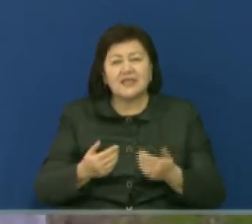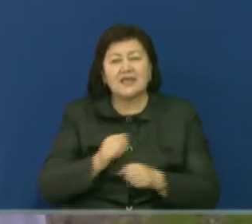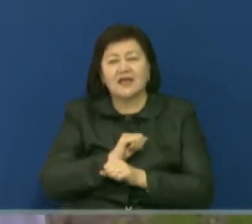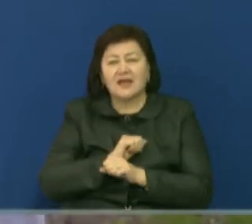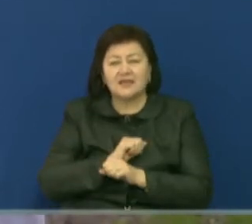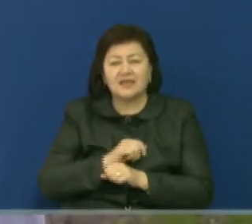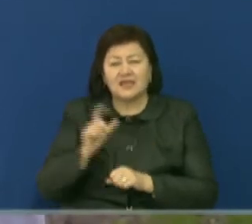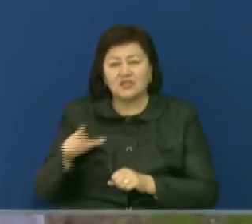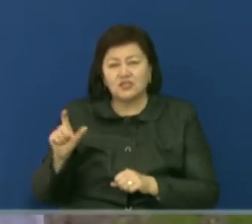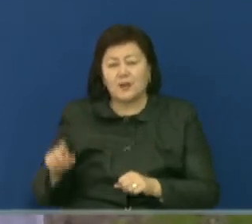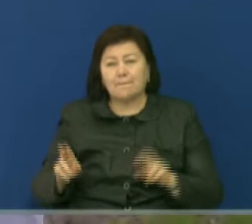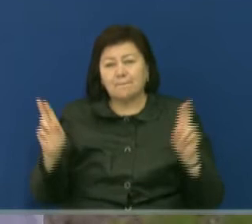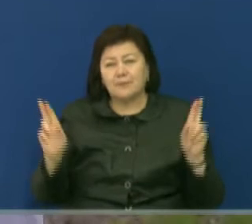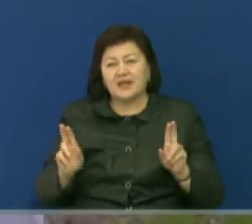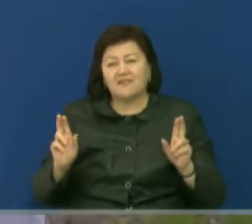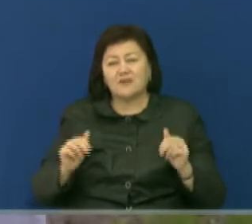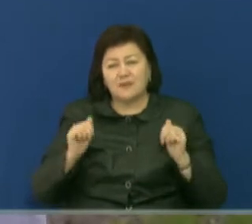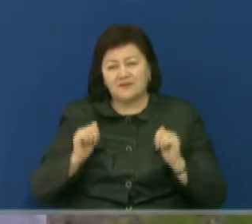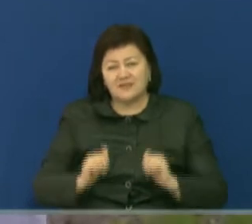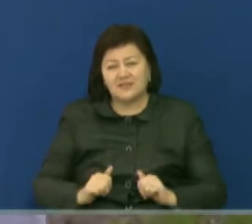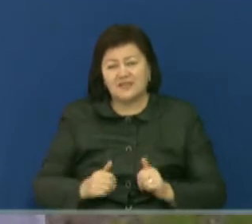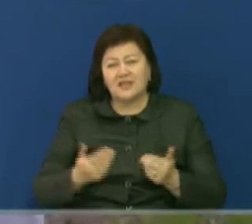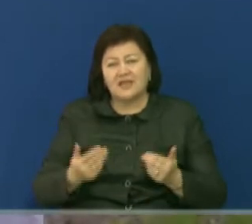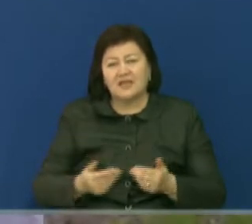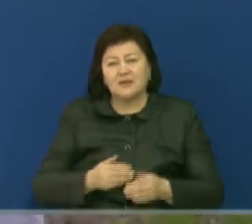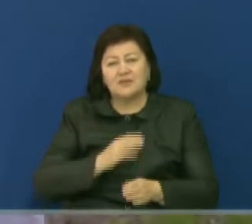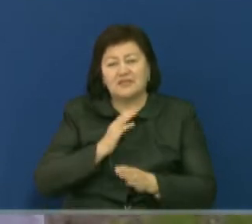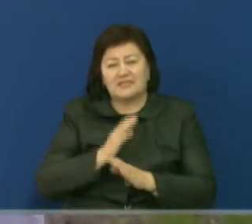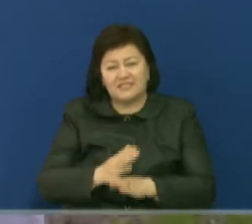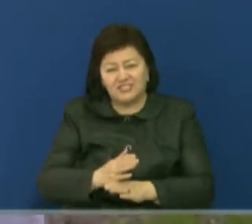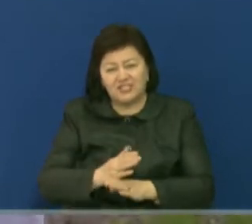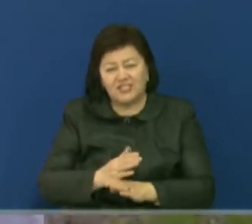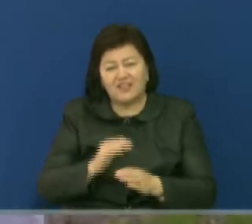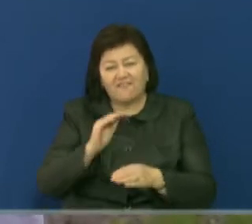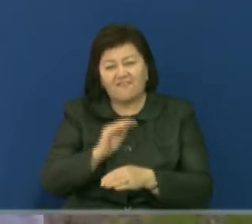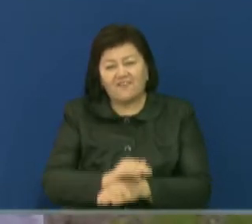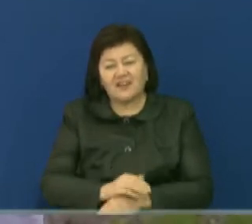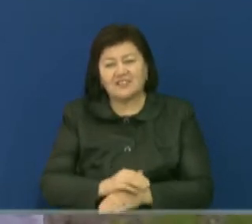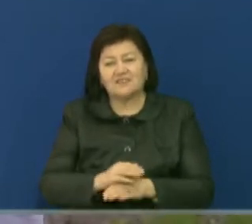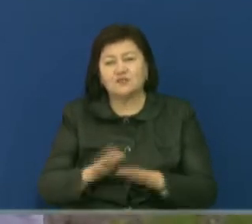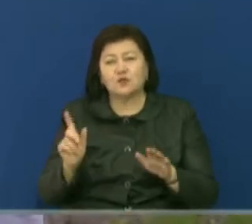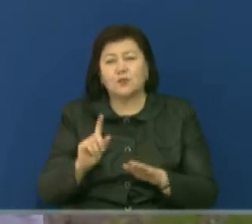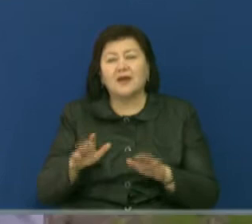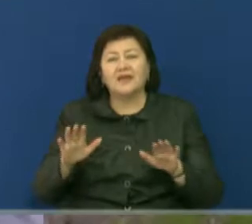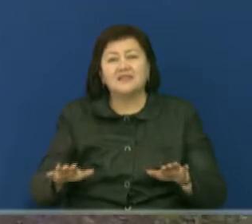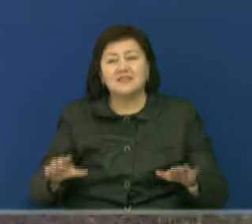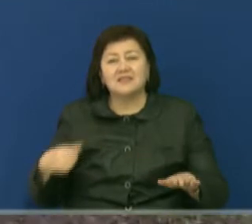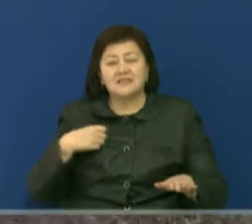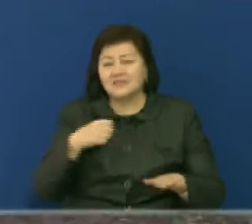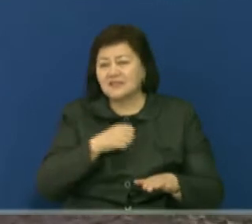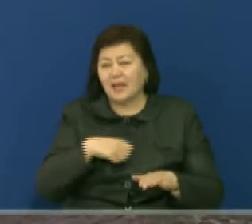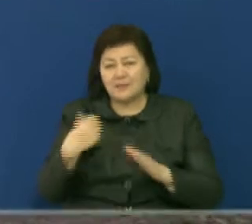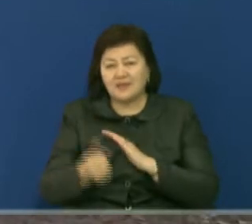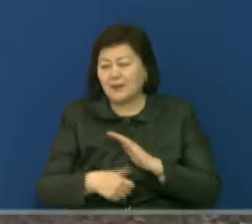отдыхающим основных правил поведения на воде, также пресечение фактов нахождения детей без присмотра родителей. В